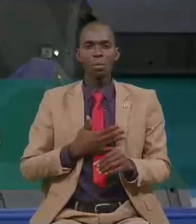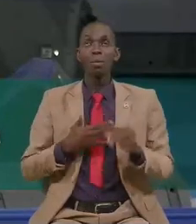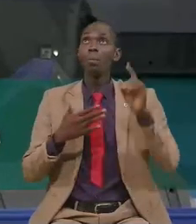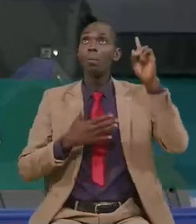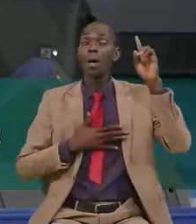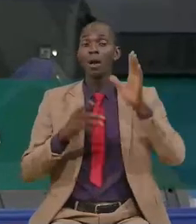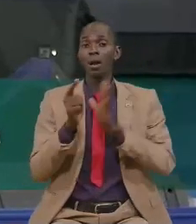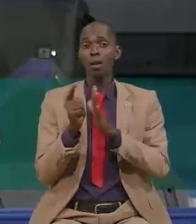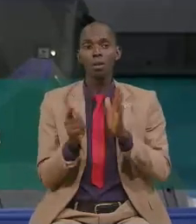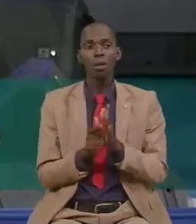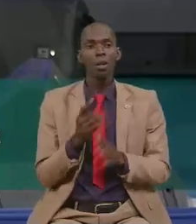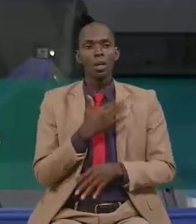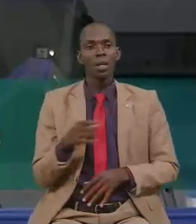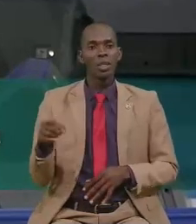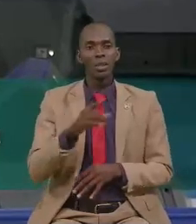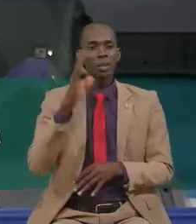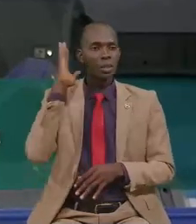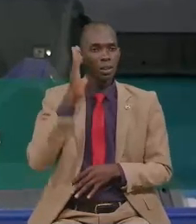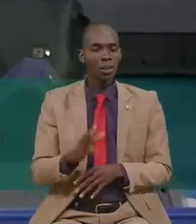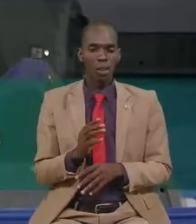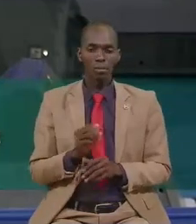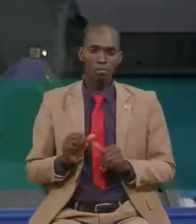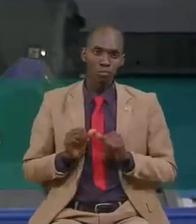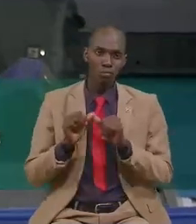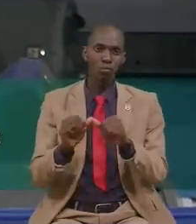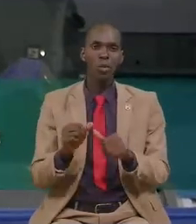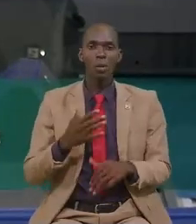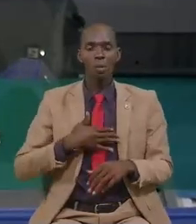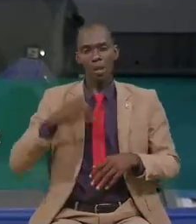et que vous observiez et pratiquiez mes lois.